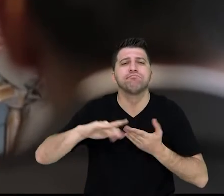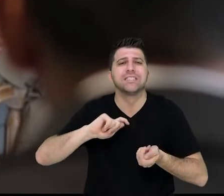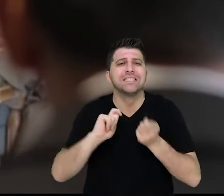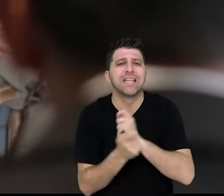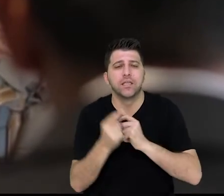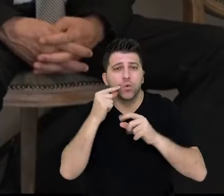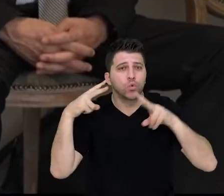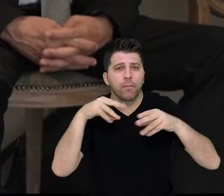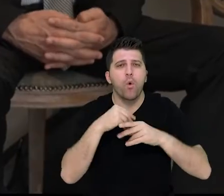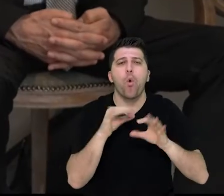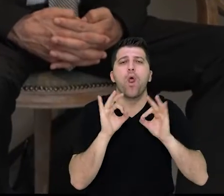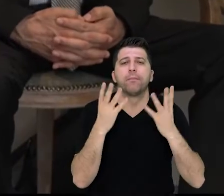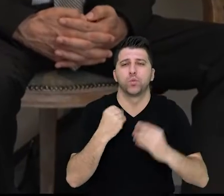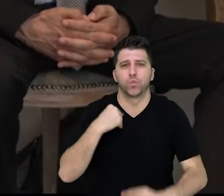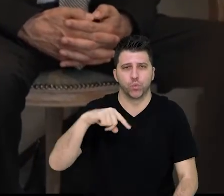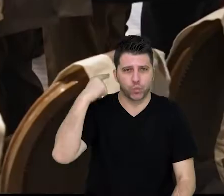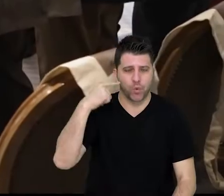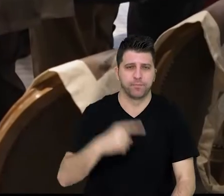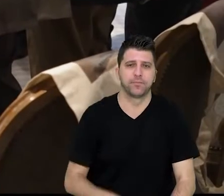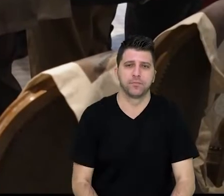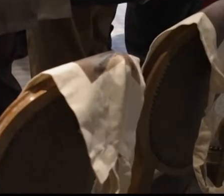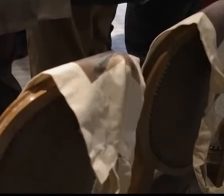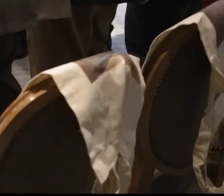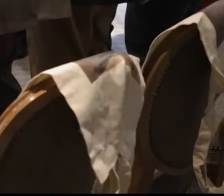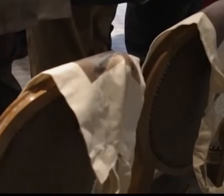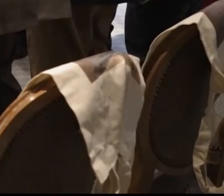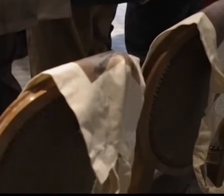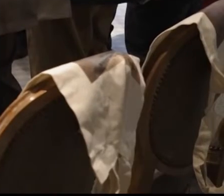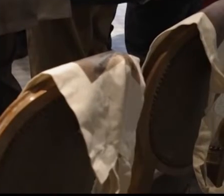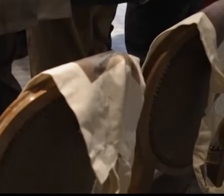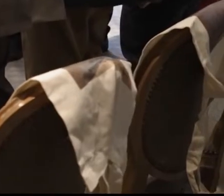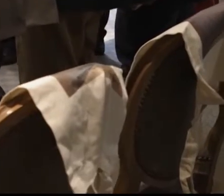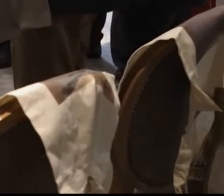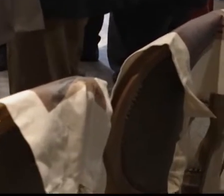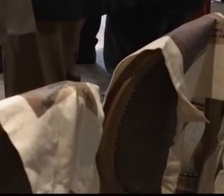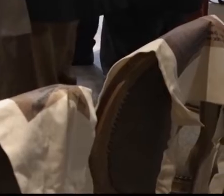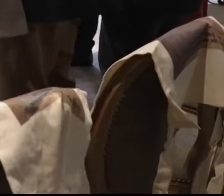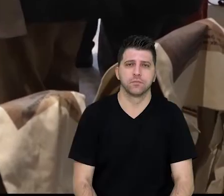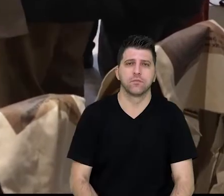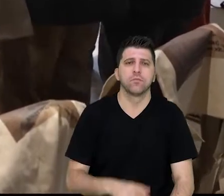göstermek adına çok önemli olduğunu düşünüyorum Zilan Kılıç avukat